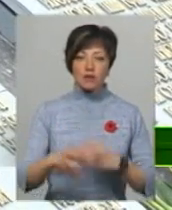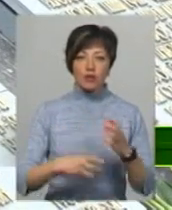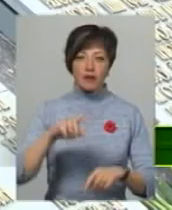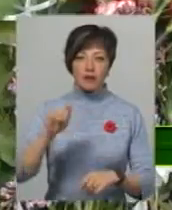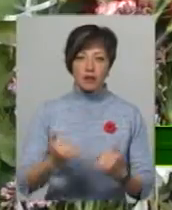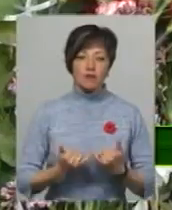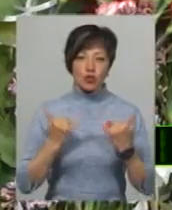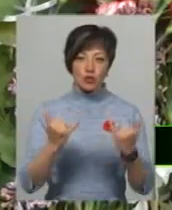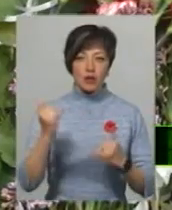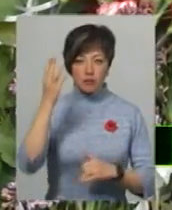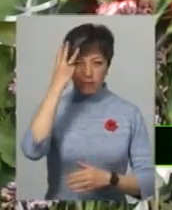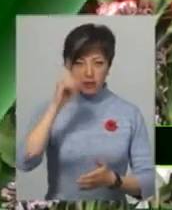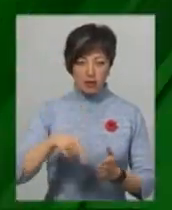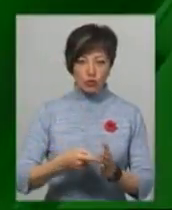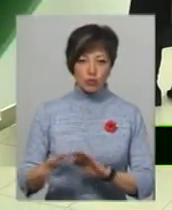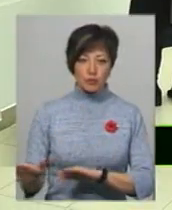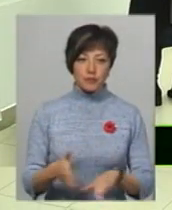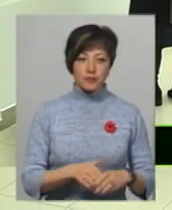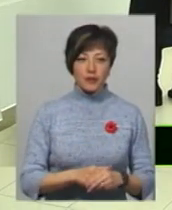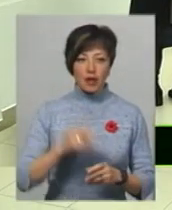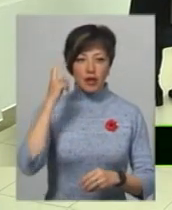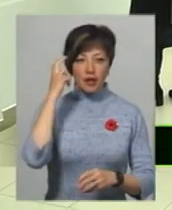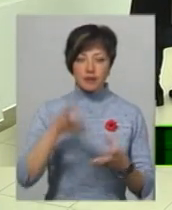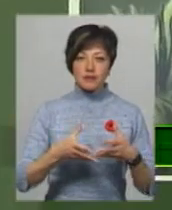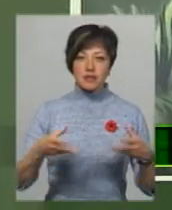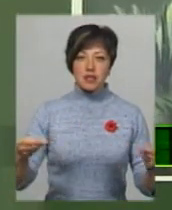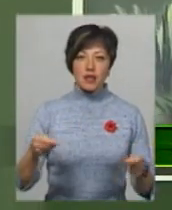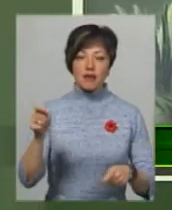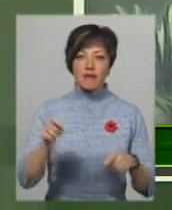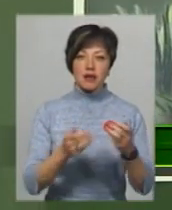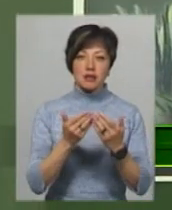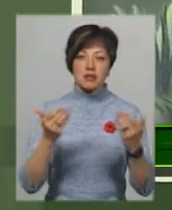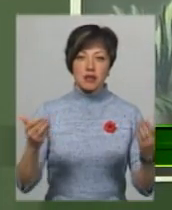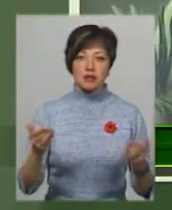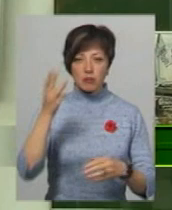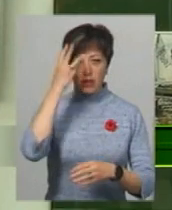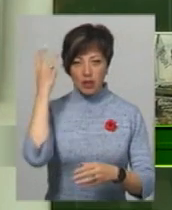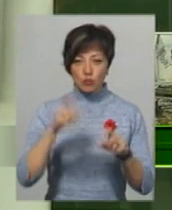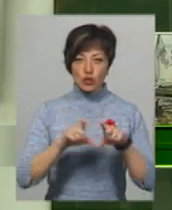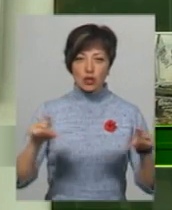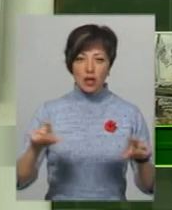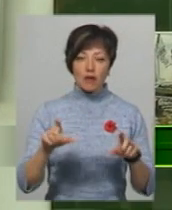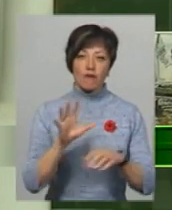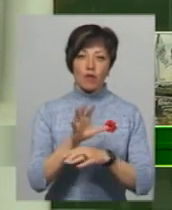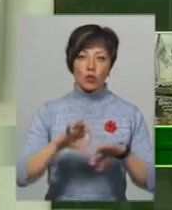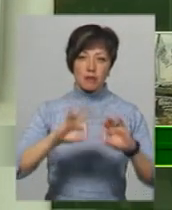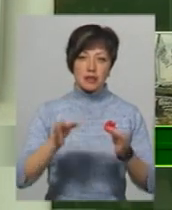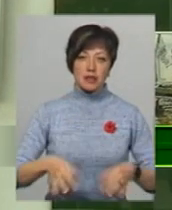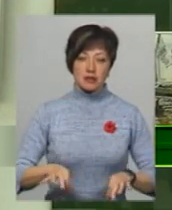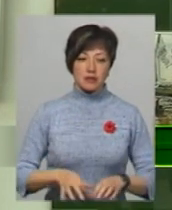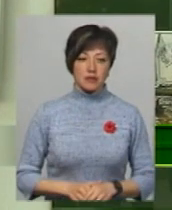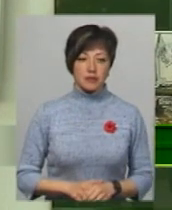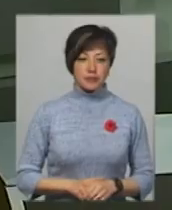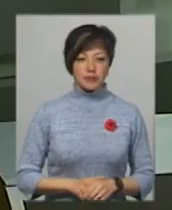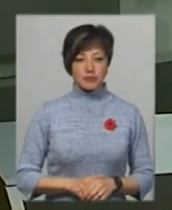сьогодні вшанували у обласному центрі. Київський весняний вернісаж відкрився у Хмельницькому музеї-студії фотомистецтв.